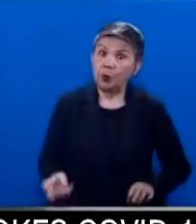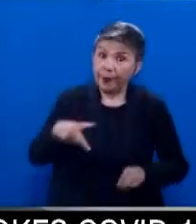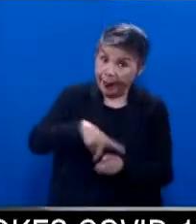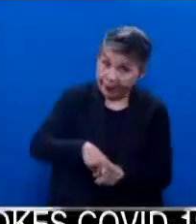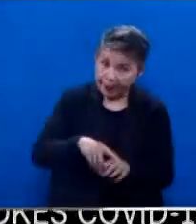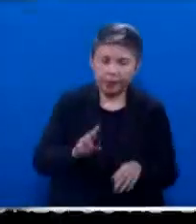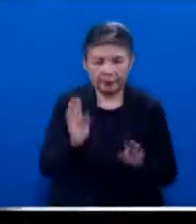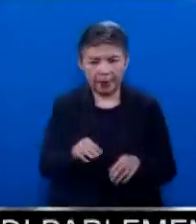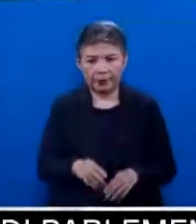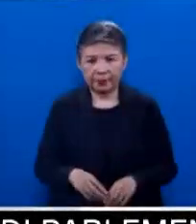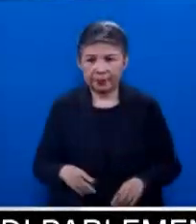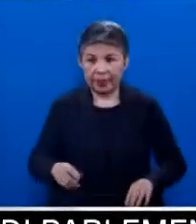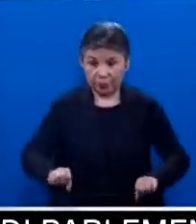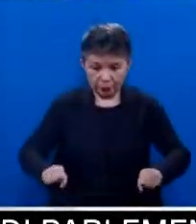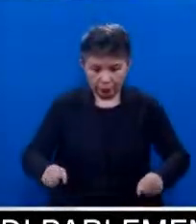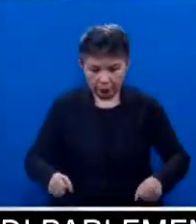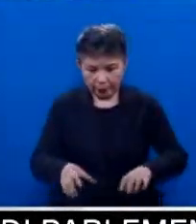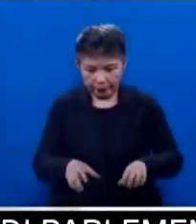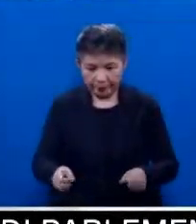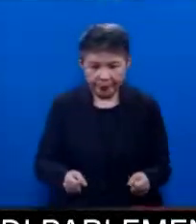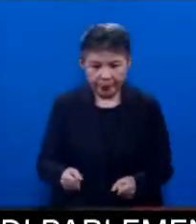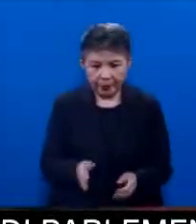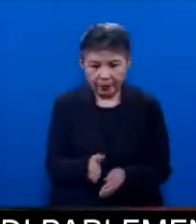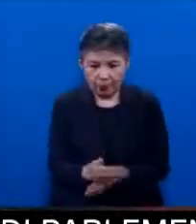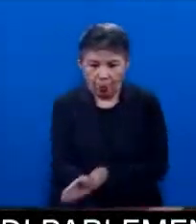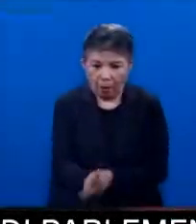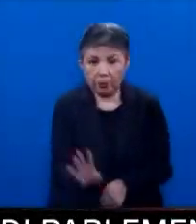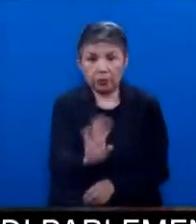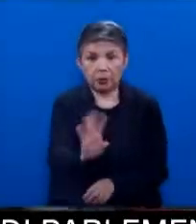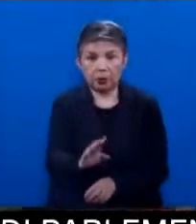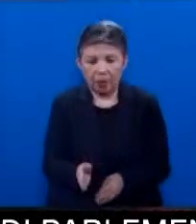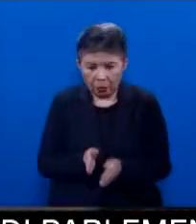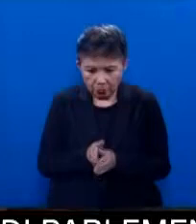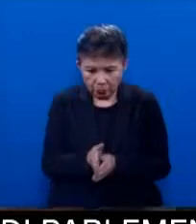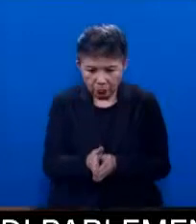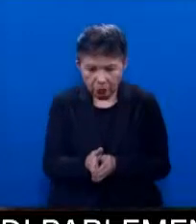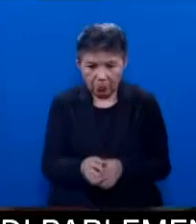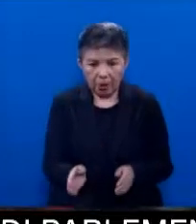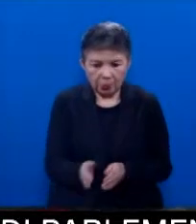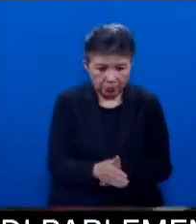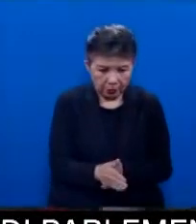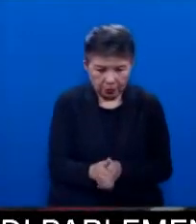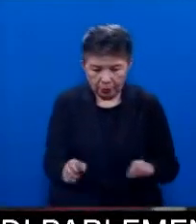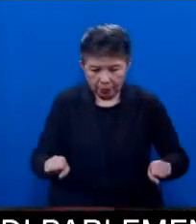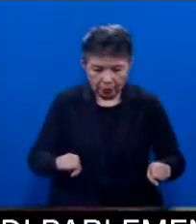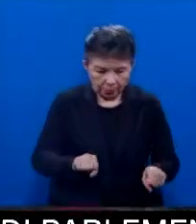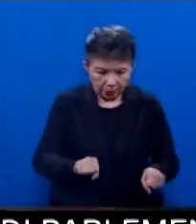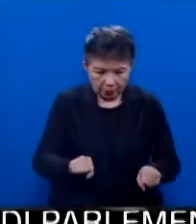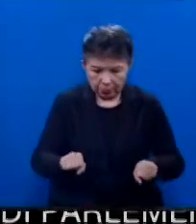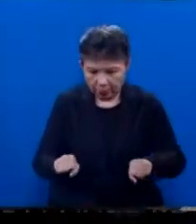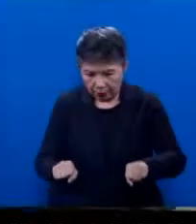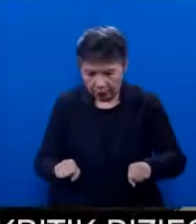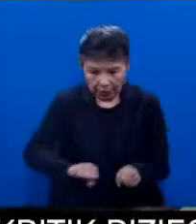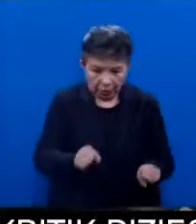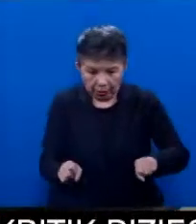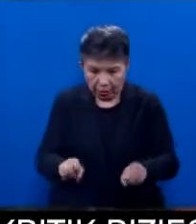periksa komstir atau lahar atau bearing ban dengan cara menggoyangkan motor ke kiri dan kanan saat di standar 2.